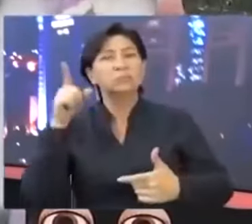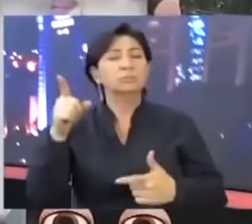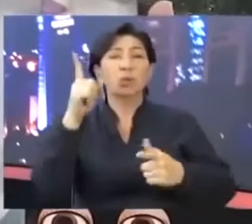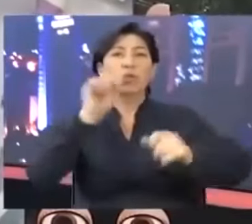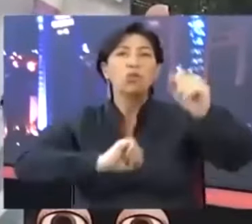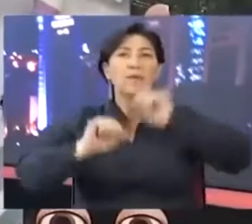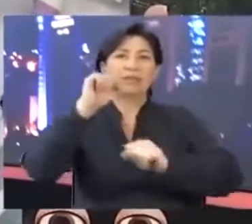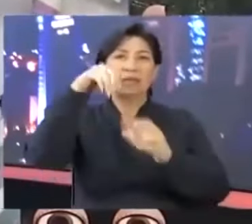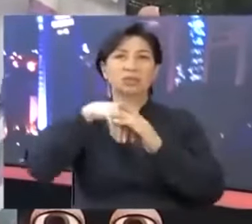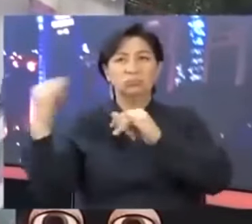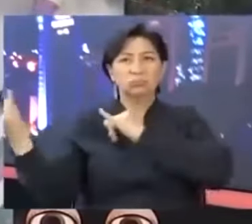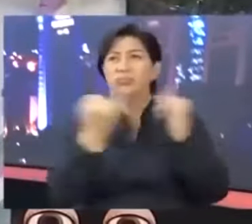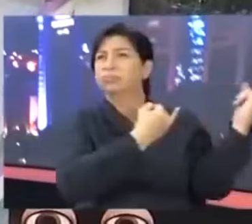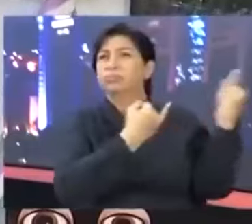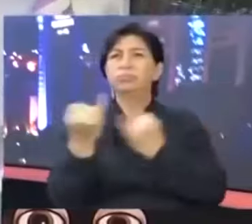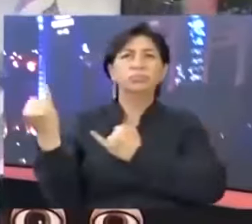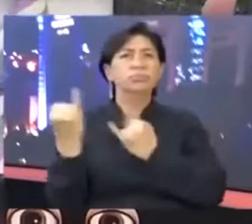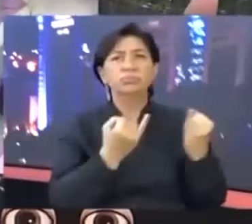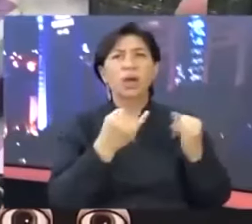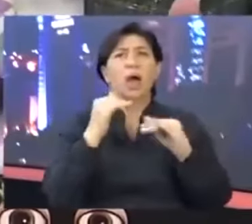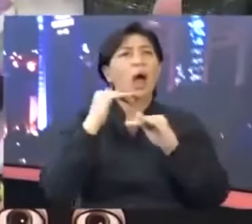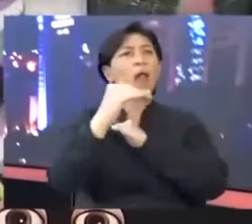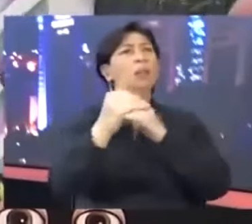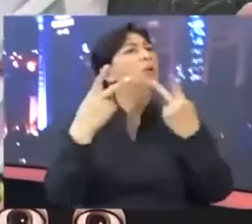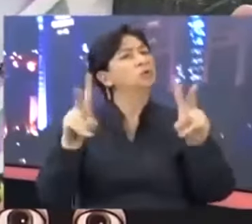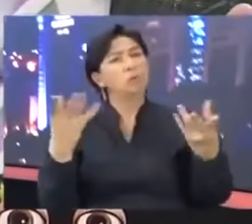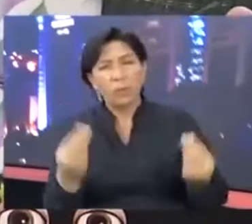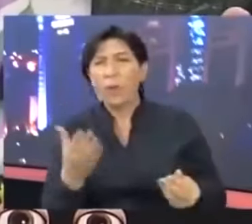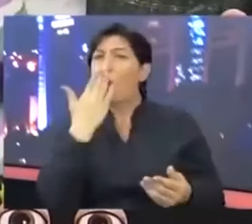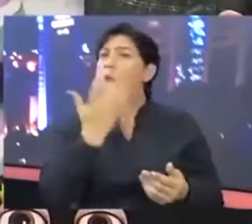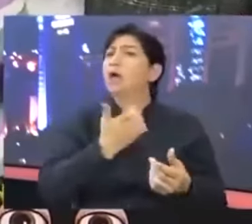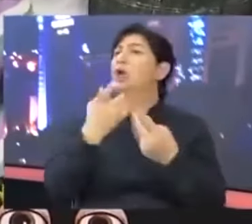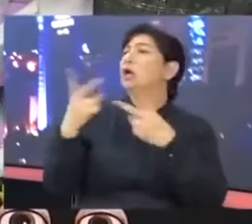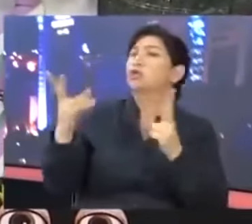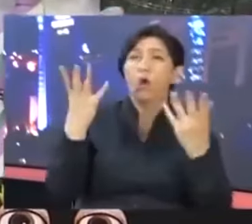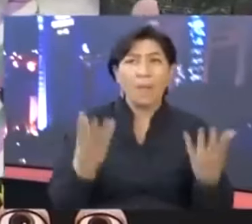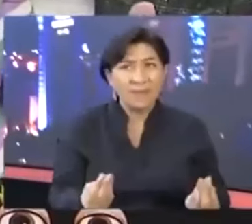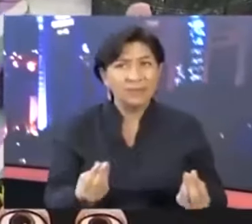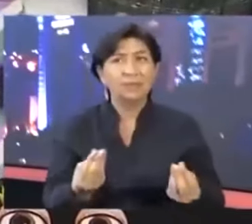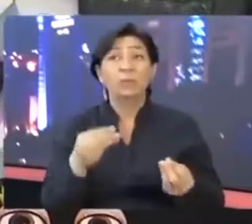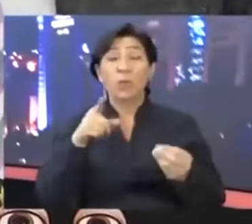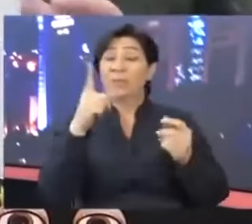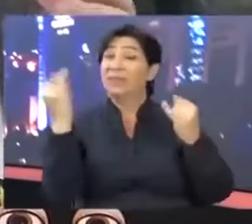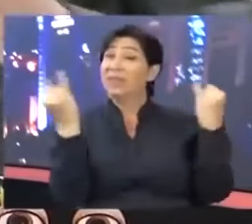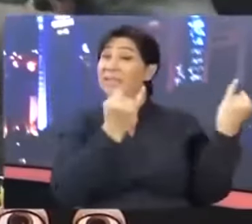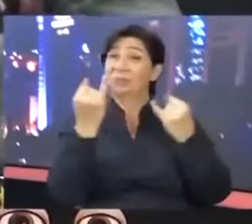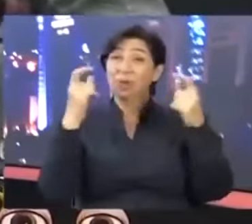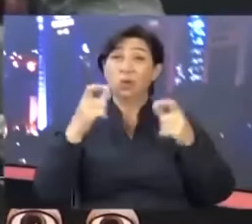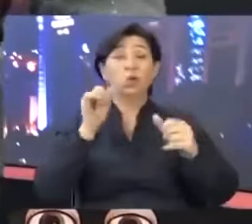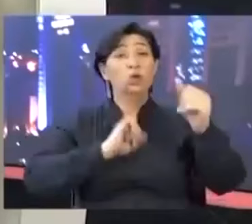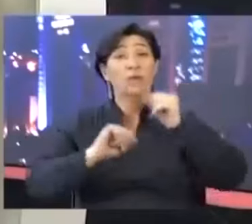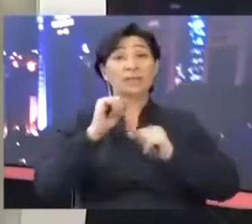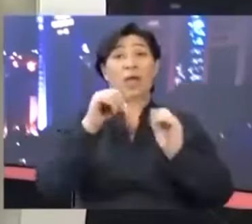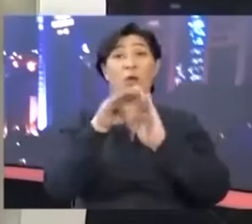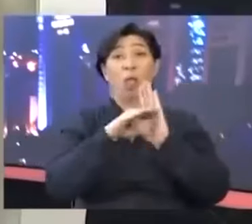üniversite tartışmasında e halka açık olabilir öğrencilere açık olabilir En azından böyle bir tartışmada üniversite